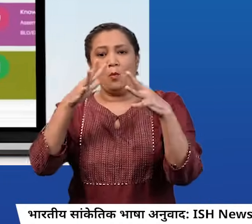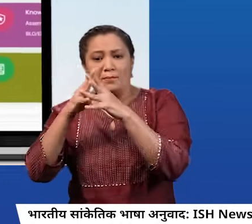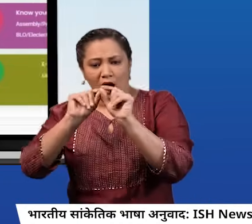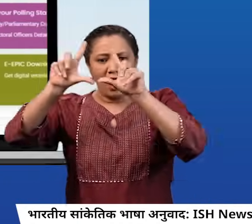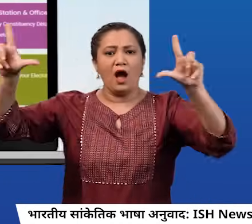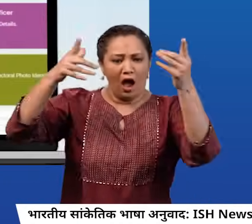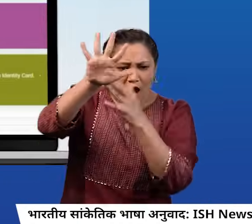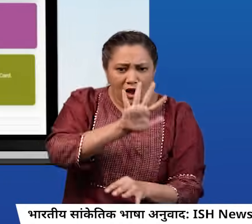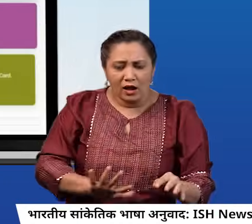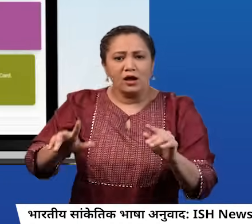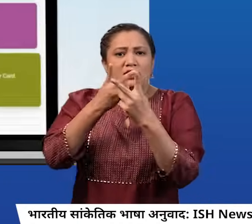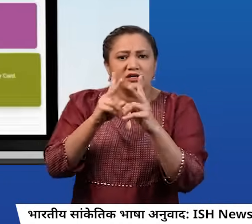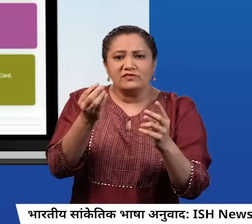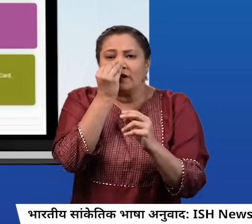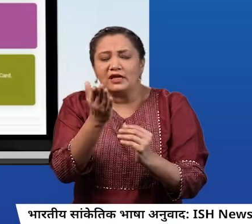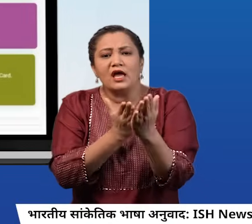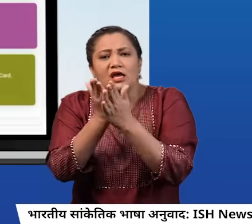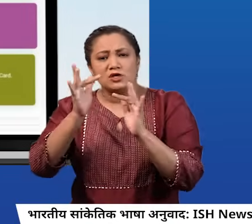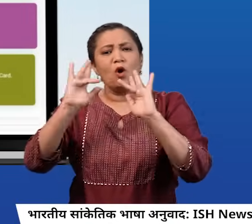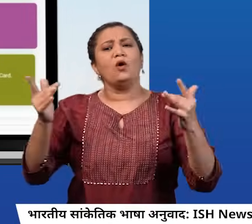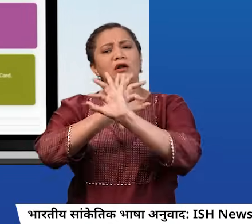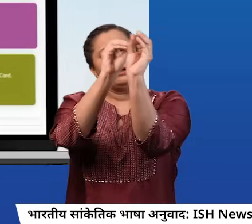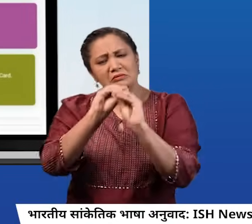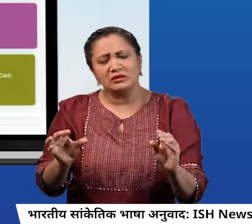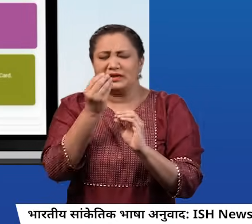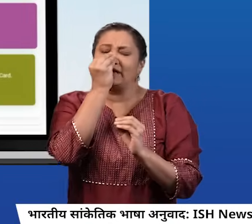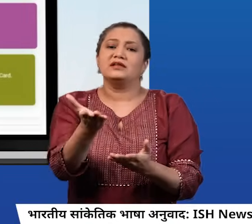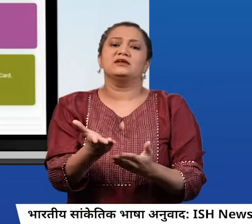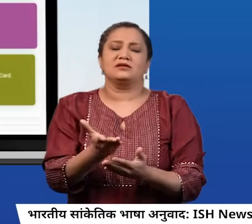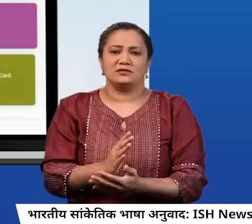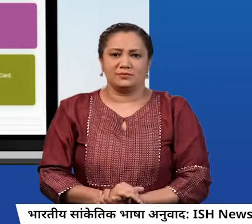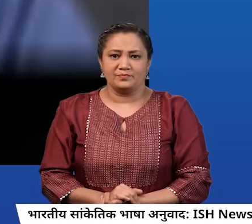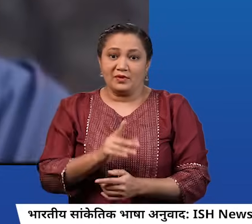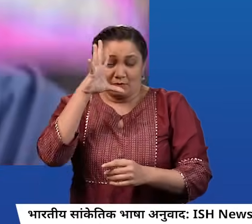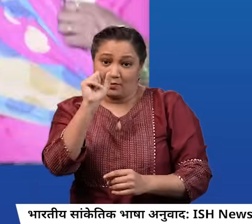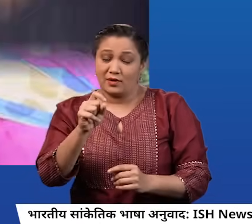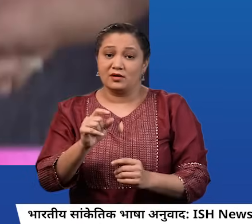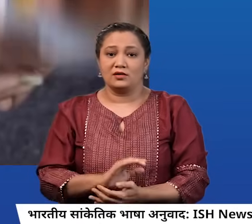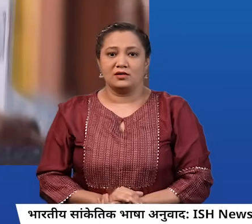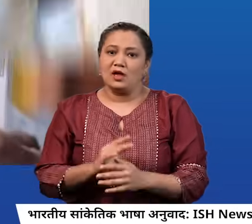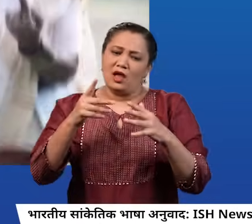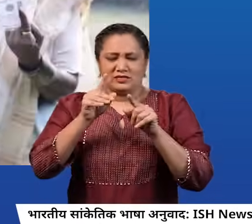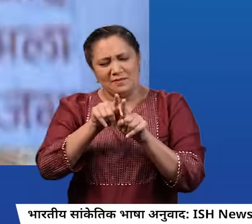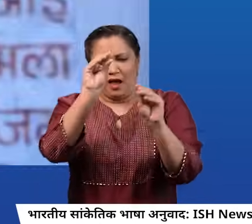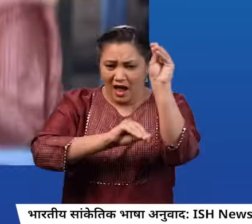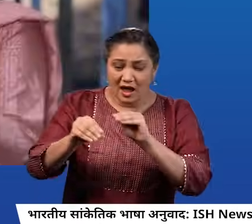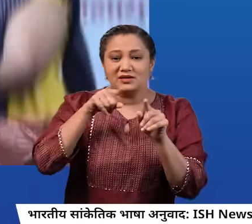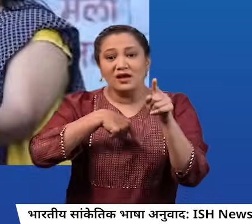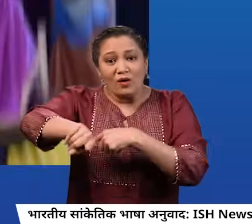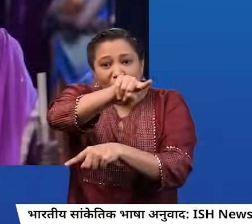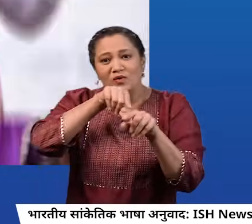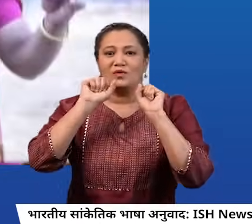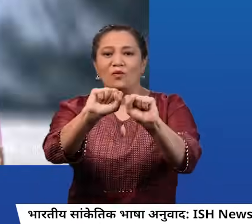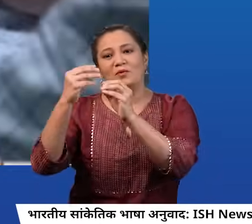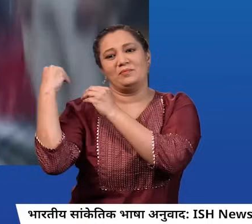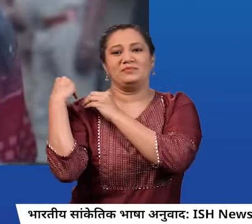संकेतस्थालाचा माध्यमातून उपलब्ध करून दिलेली ओनलाईन अरज प्रक्रिया किती सोपी एते लक्षाद ग्याँ ही प्रक्रिया पूर्ण करणा ही